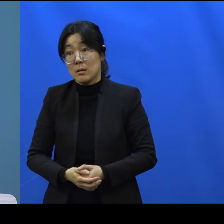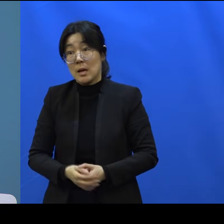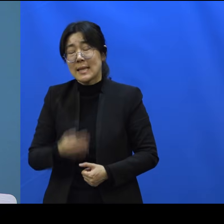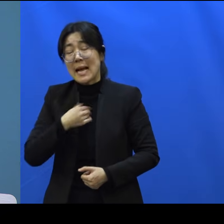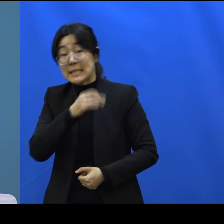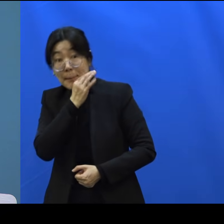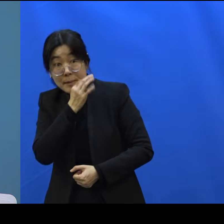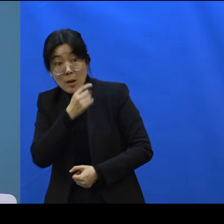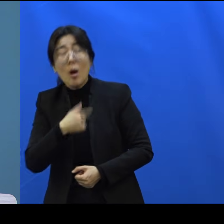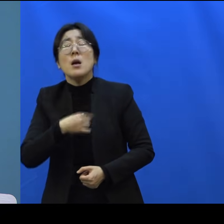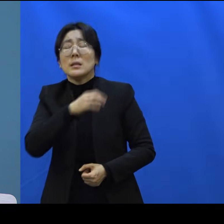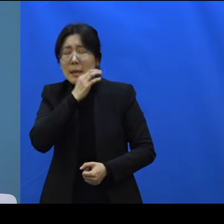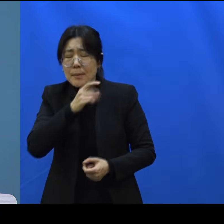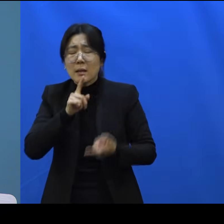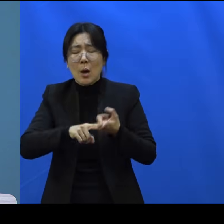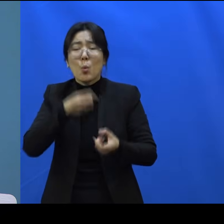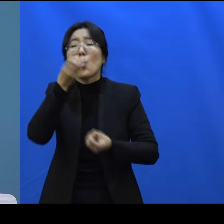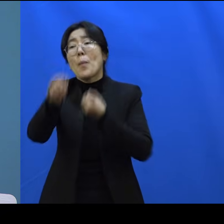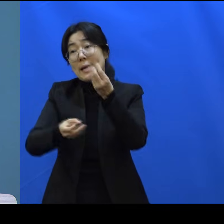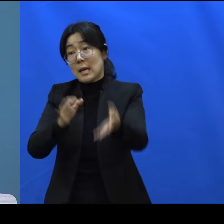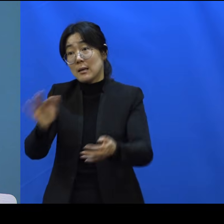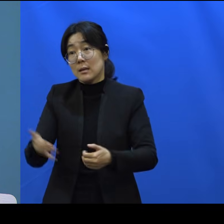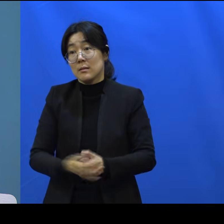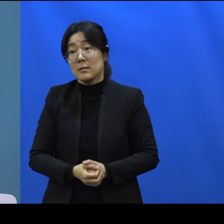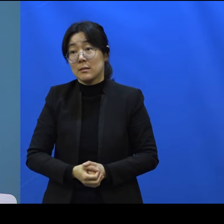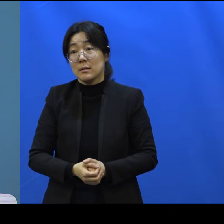되는, 그냥 버티기만 하면 되는 게 아니고,